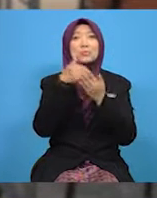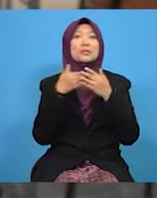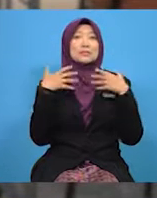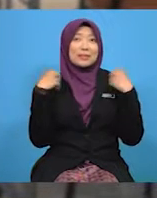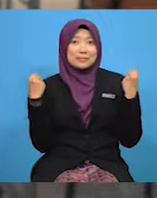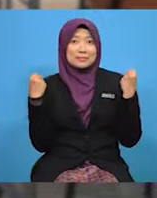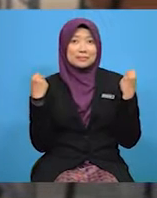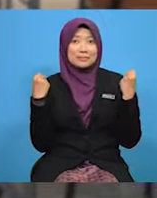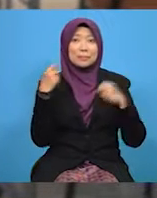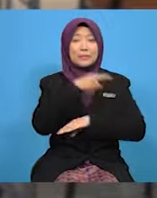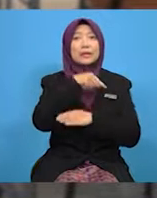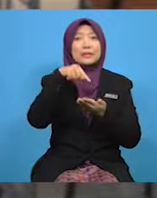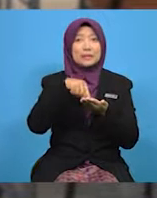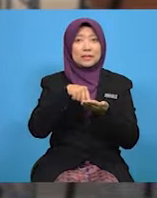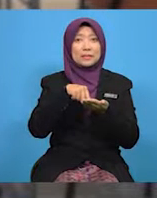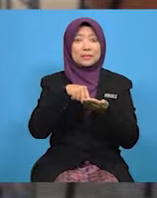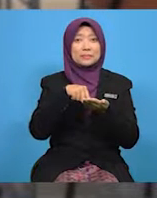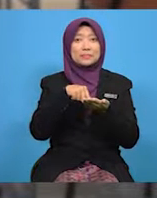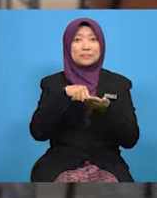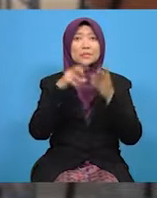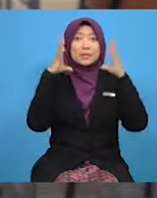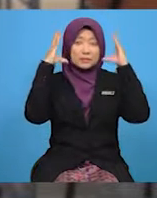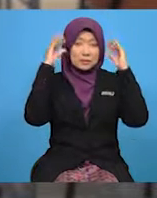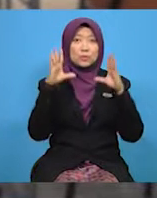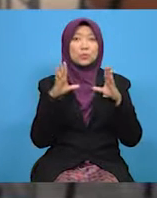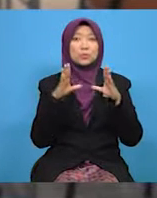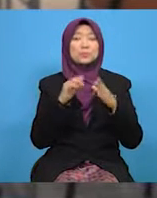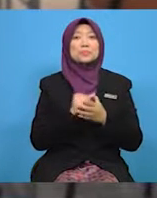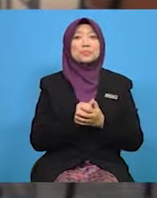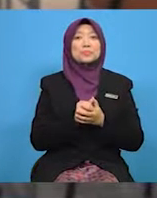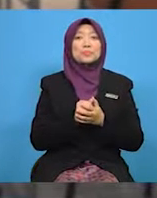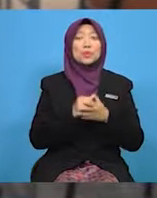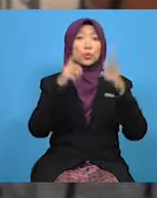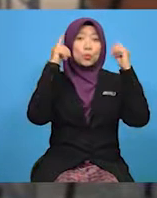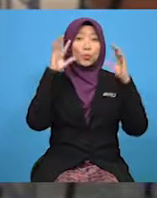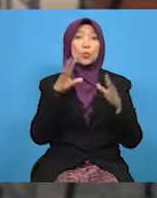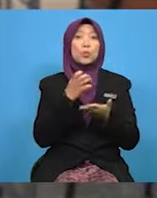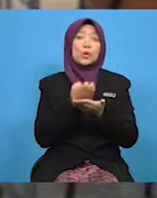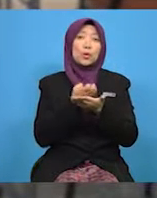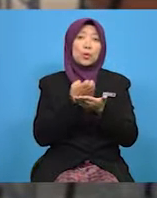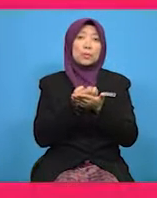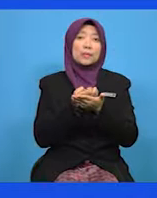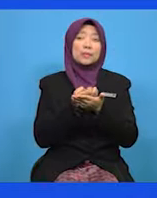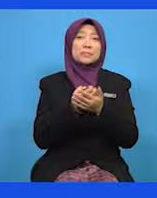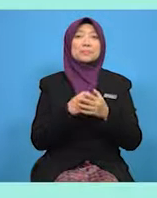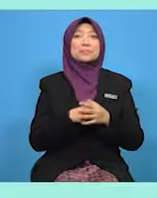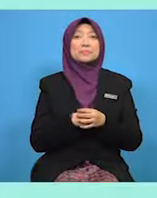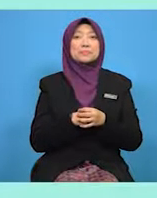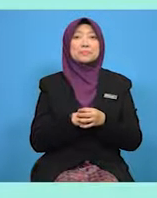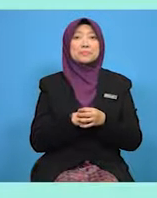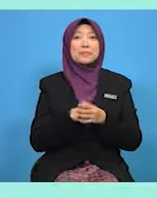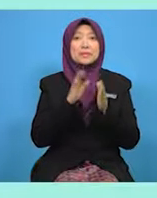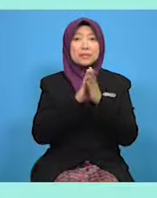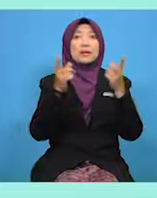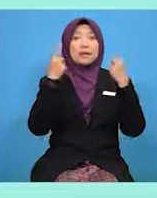sihat. Hari ini, saya, Cikgu Siti Suzana, adalah guru makroekonomi kamu. Selamat datang